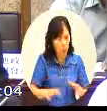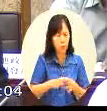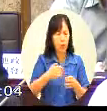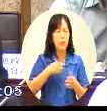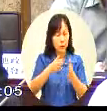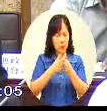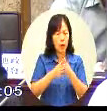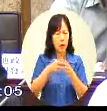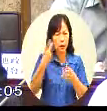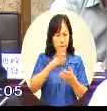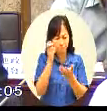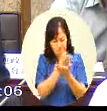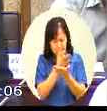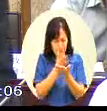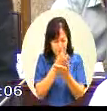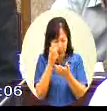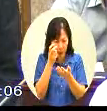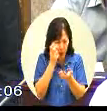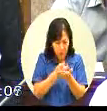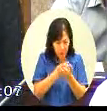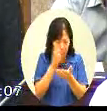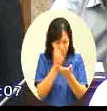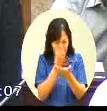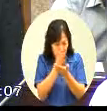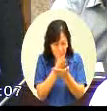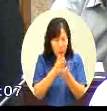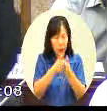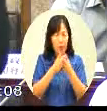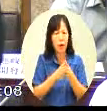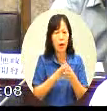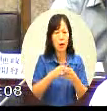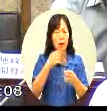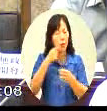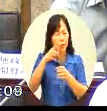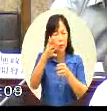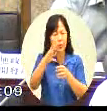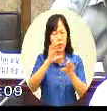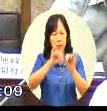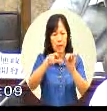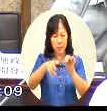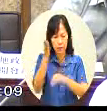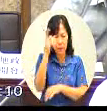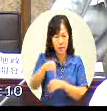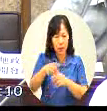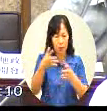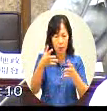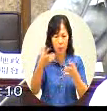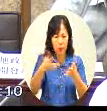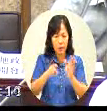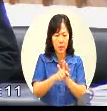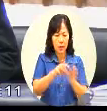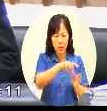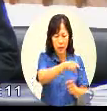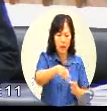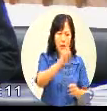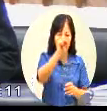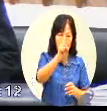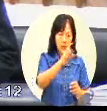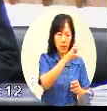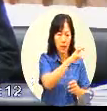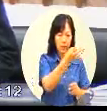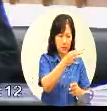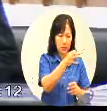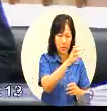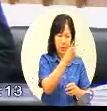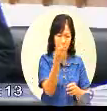要再加以审慎的一个 考虑。你是地震局长，来，我问你一个地震的问题哈。一块土地有三种价格：市价、